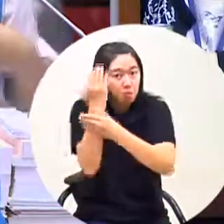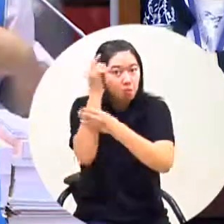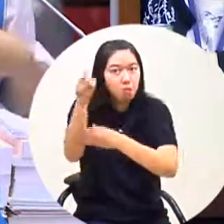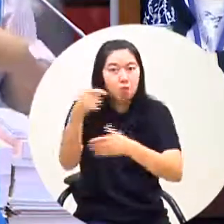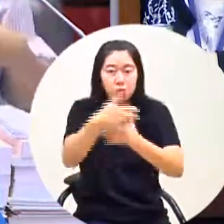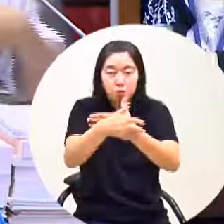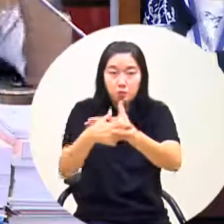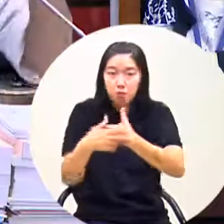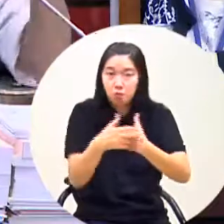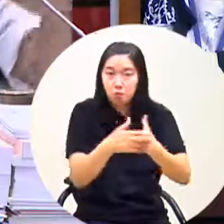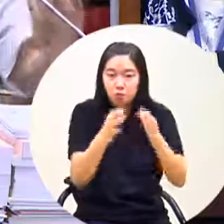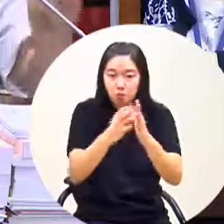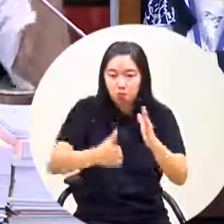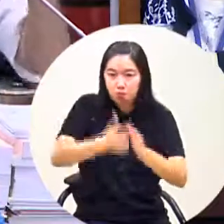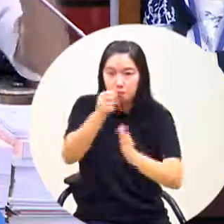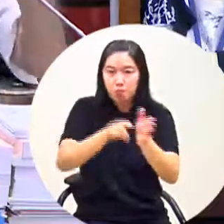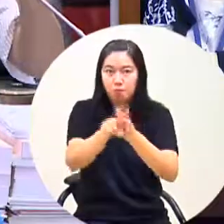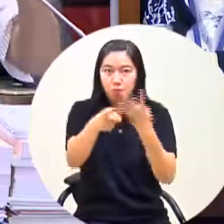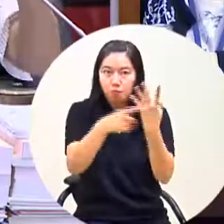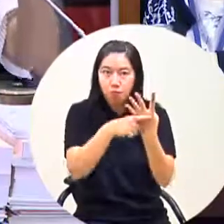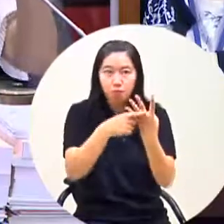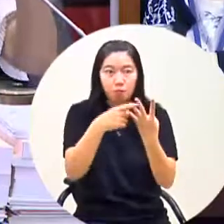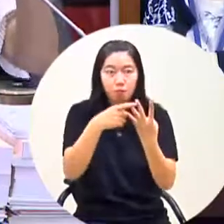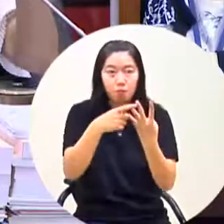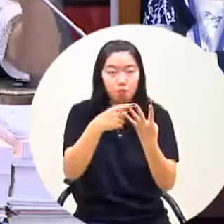局局长一个专业一个知识